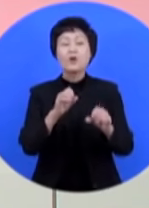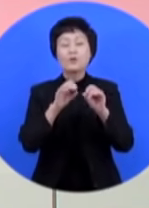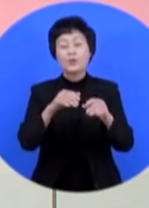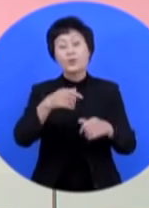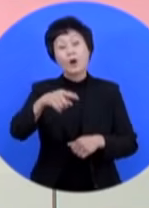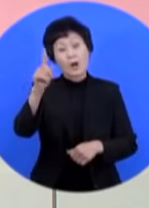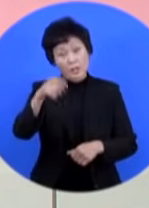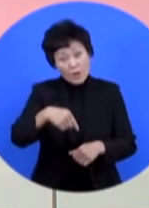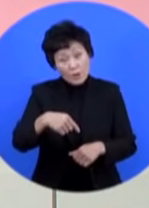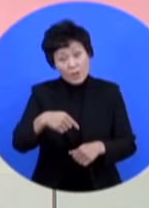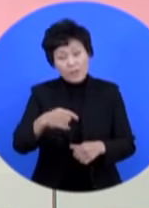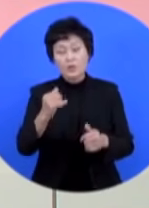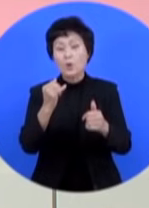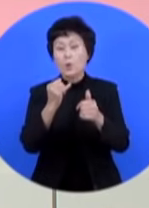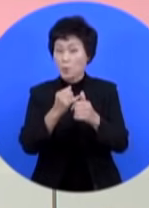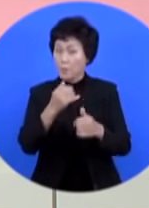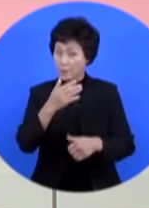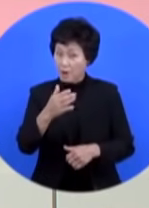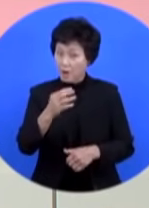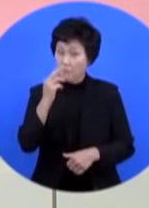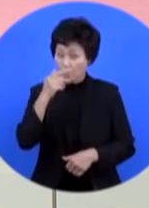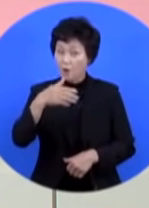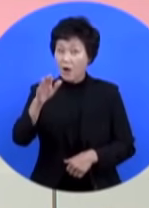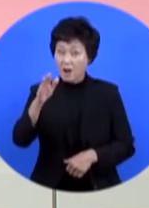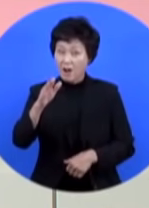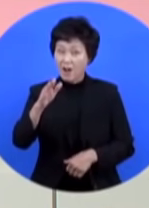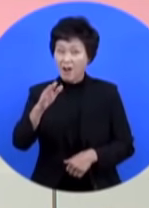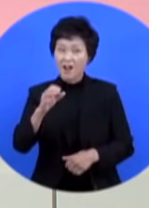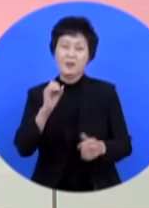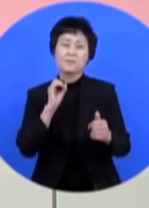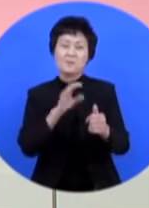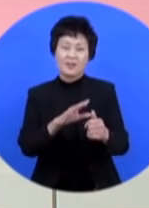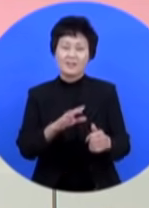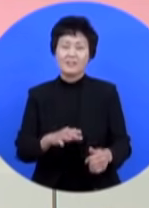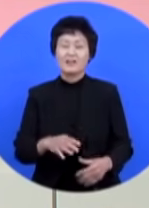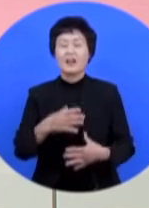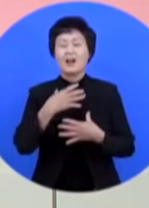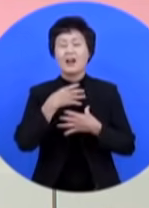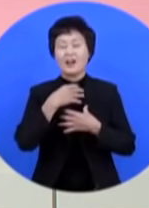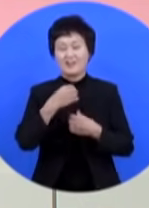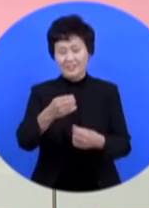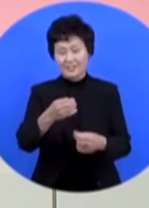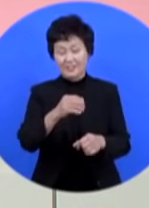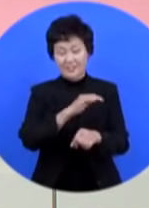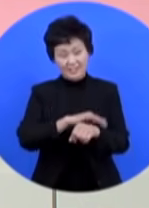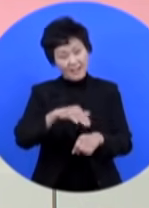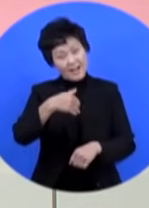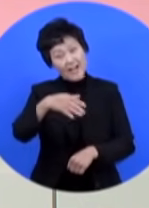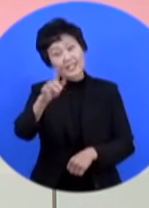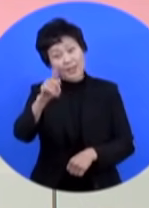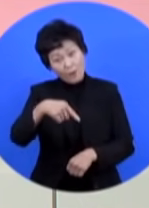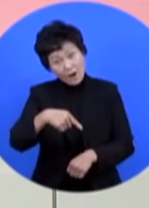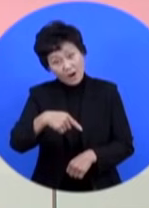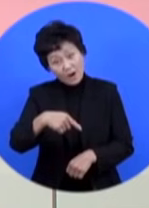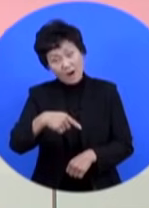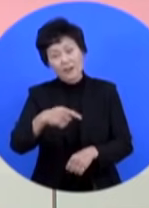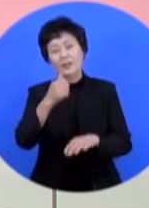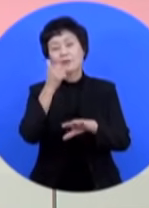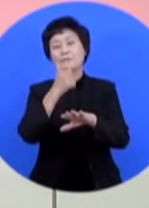선교를 가게 됐기 때문에 근데 그게 끝이에요? 예, 그게 안전하게 잘 갔다 오라는 얘기가 마지막